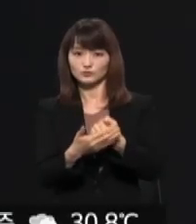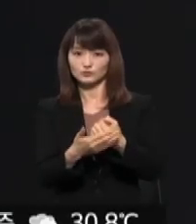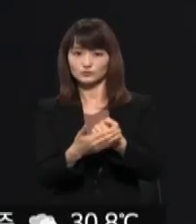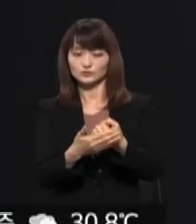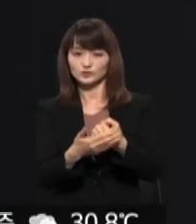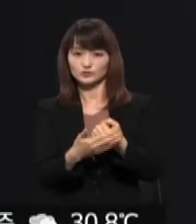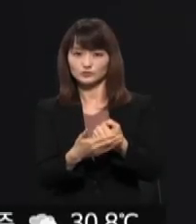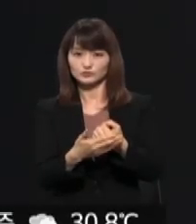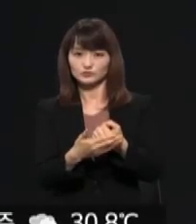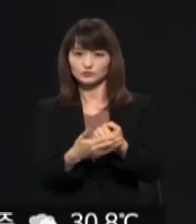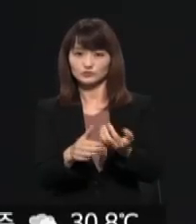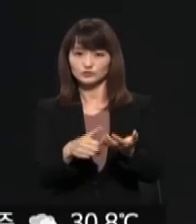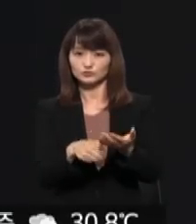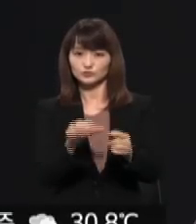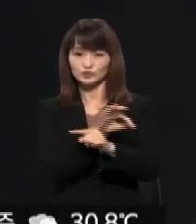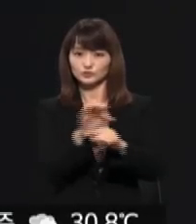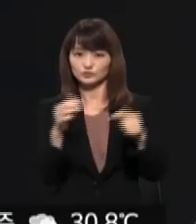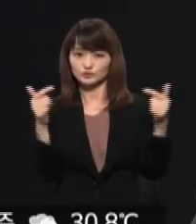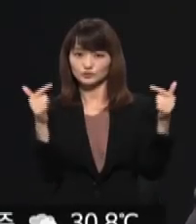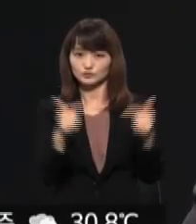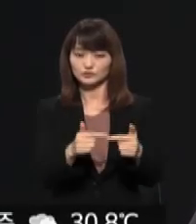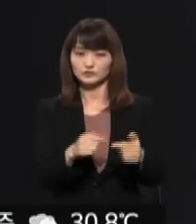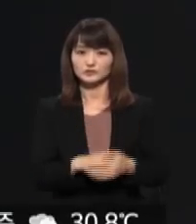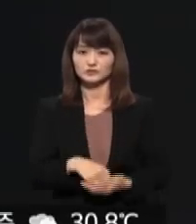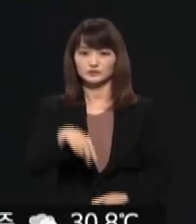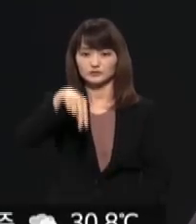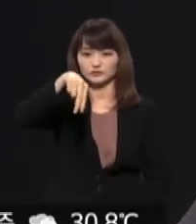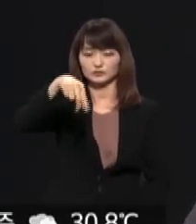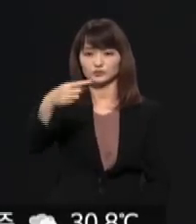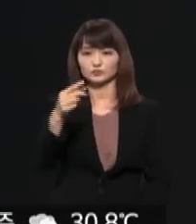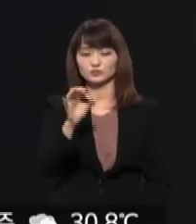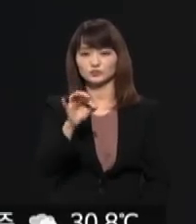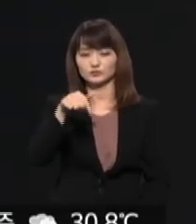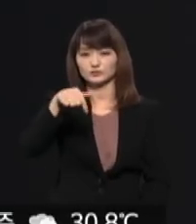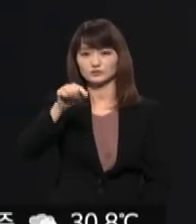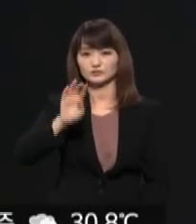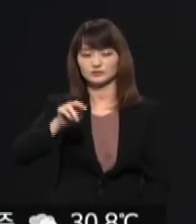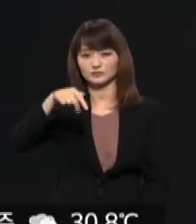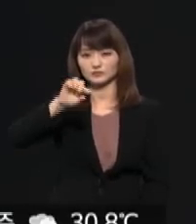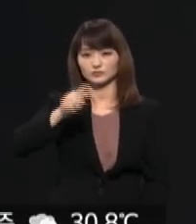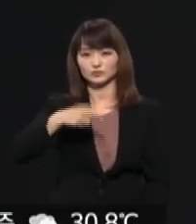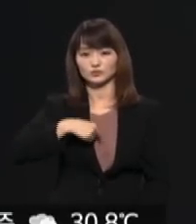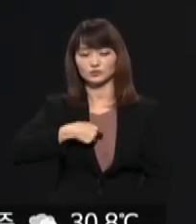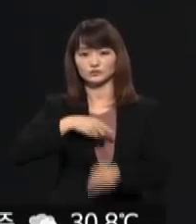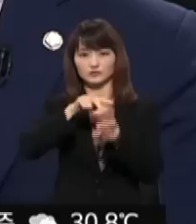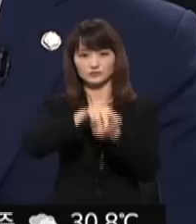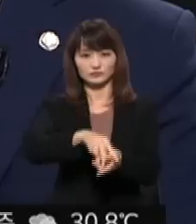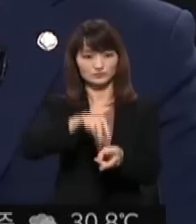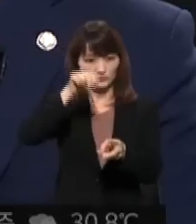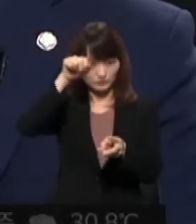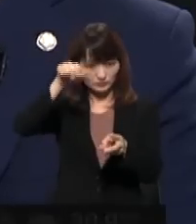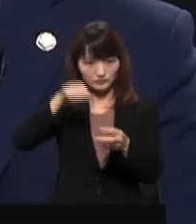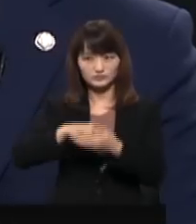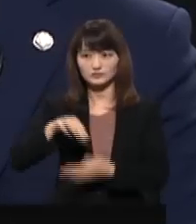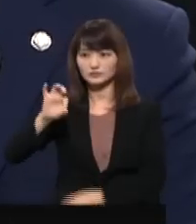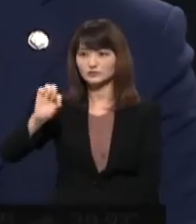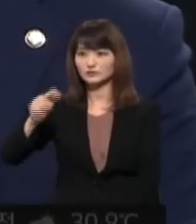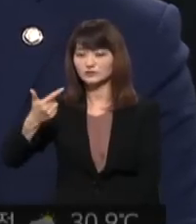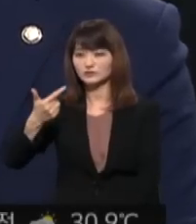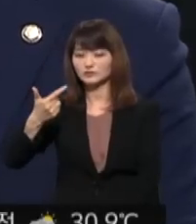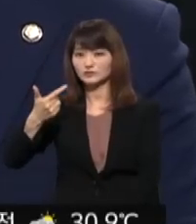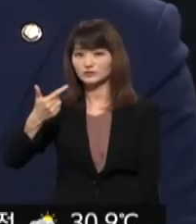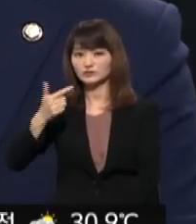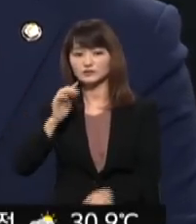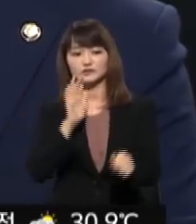좀 봐야 된다고 생각을 해요 송갑석 후보 혼자 나왔는데 윤형차 후보가 사퇴하고 지지선언을 해야 할